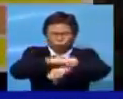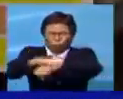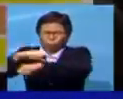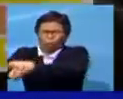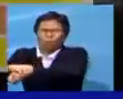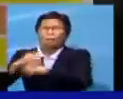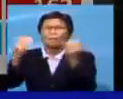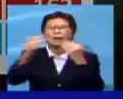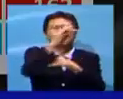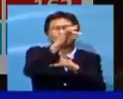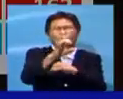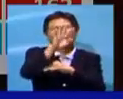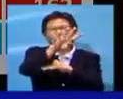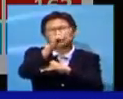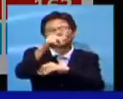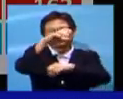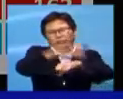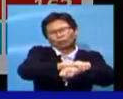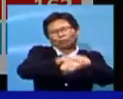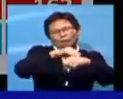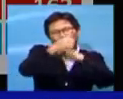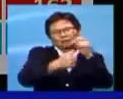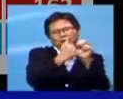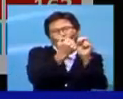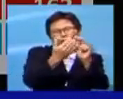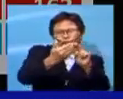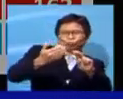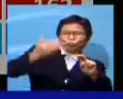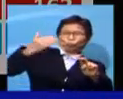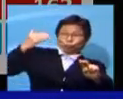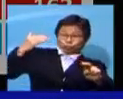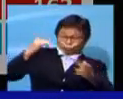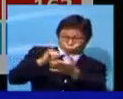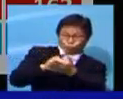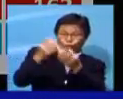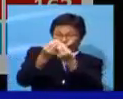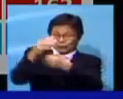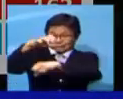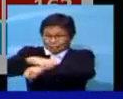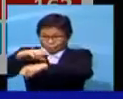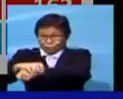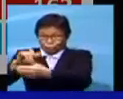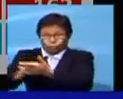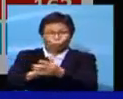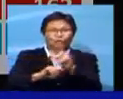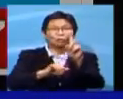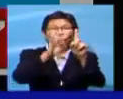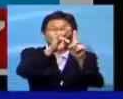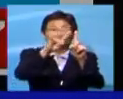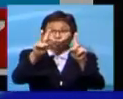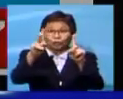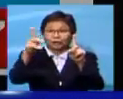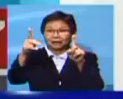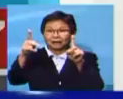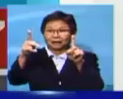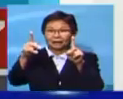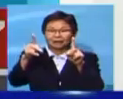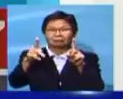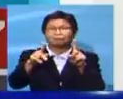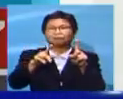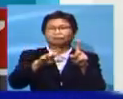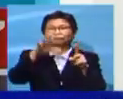berbanding 841 tangkapan pada tahun sebelumnya daripada jumlah itu 172 kes disabitkan